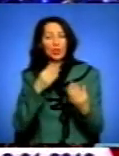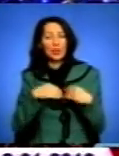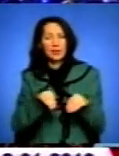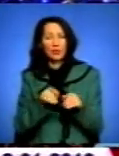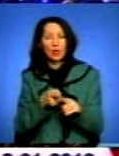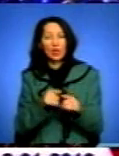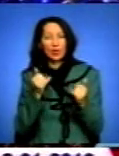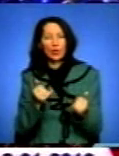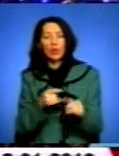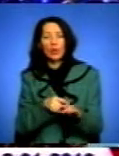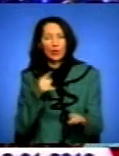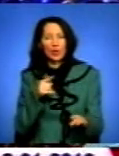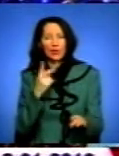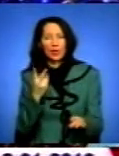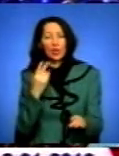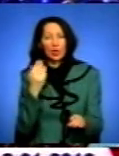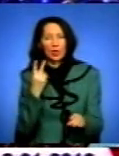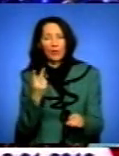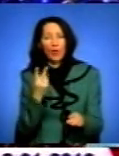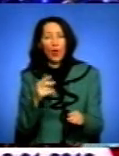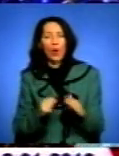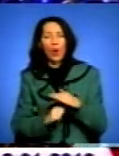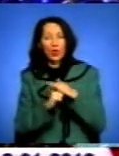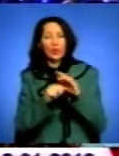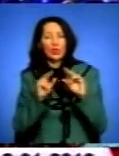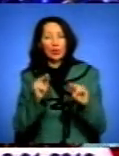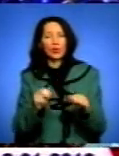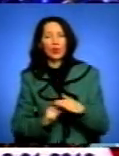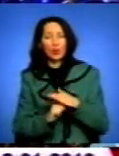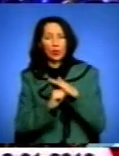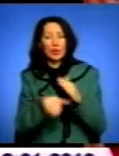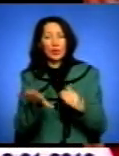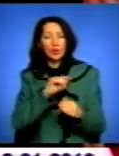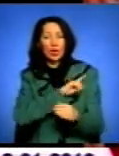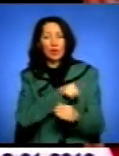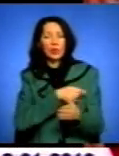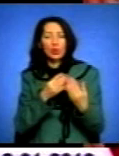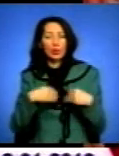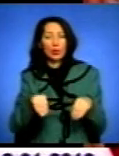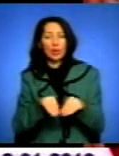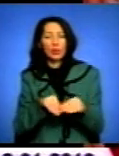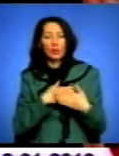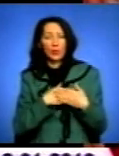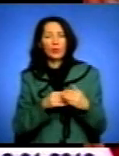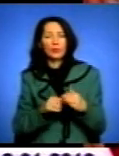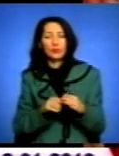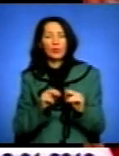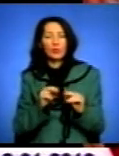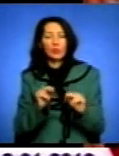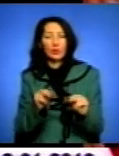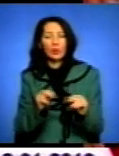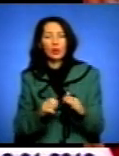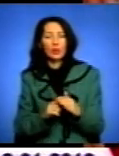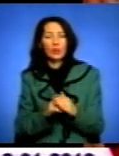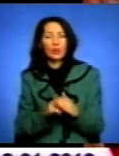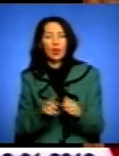на цих двох основних чеснотах будується вся міць родини. Особлива набожність поширена і на честь